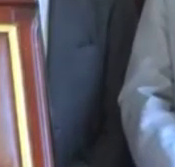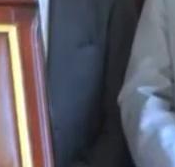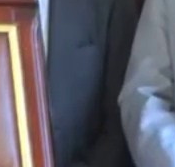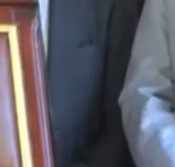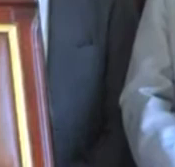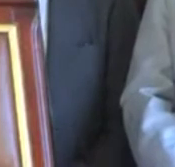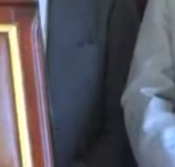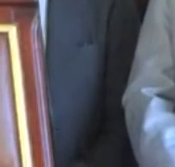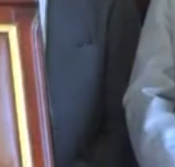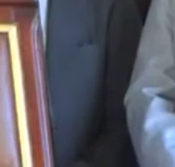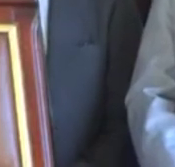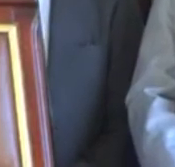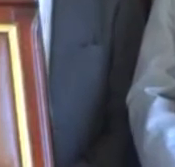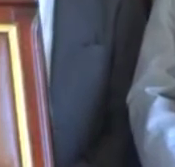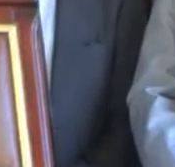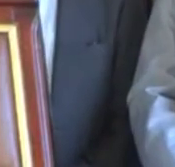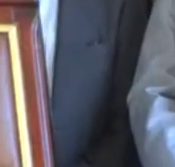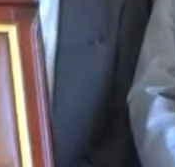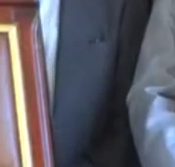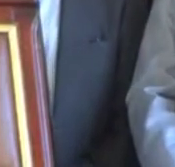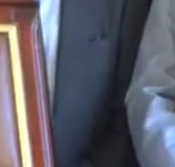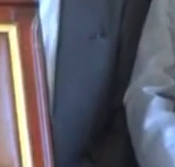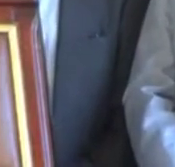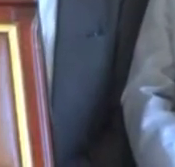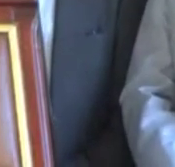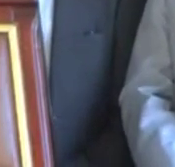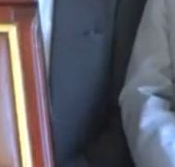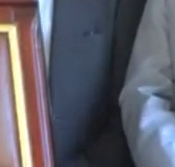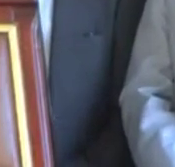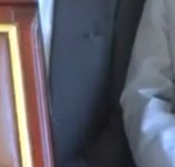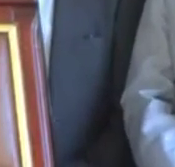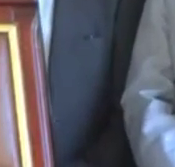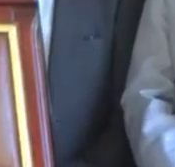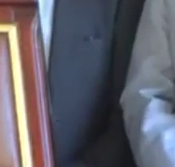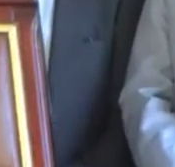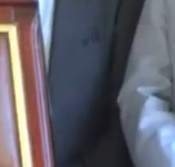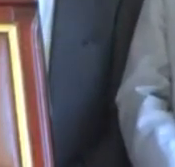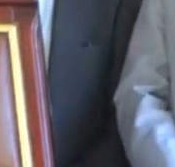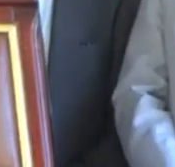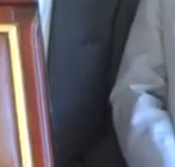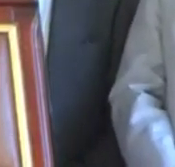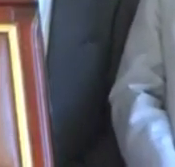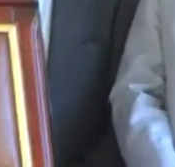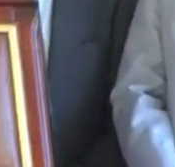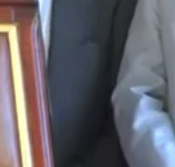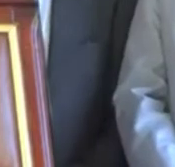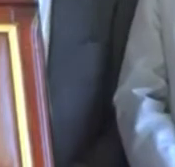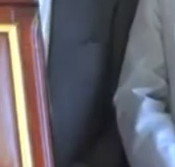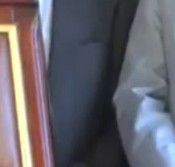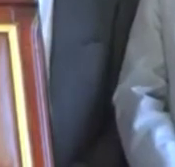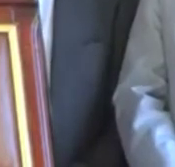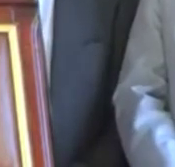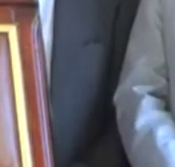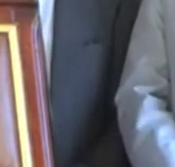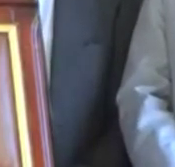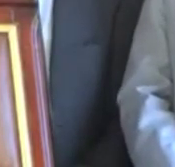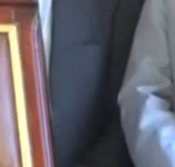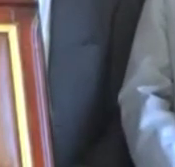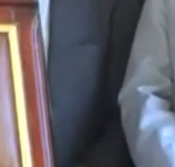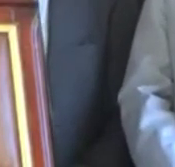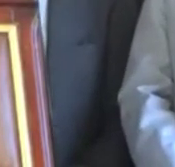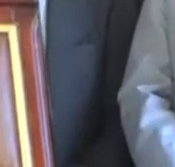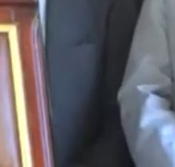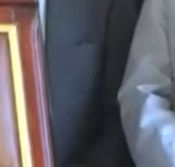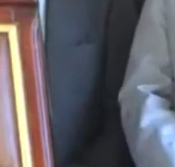nous, quelle quantité acte de naissance qui fait, ça veut dire baptiser. Quelle